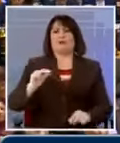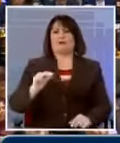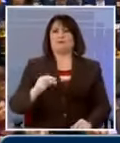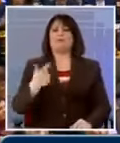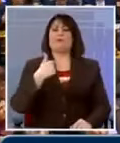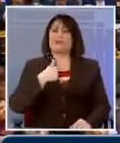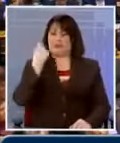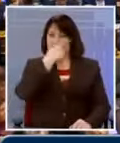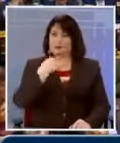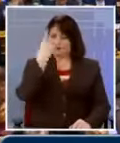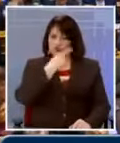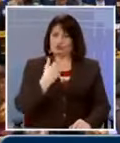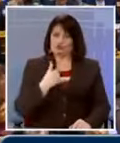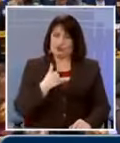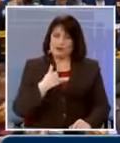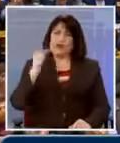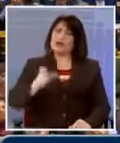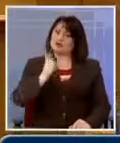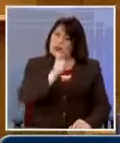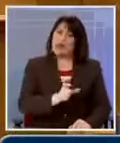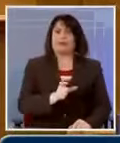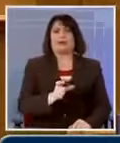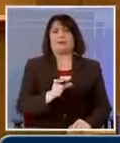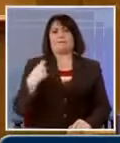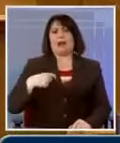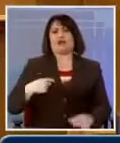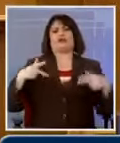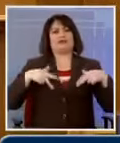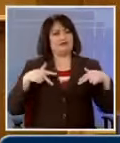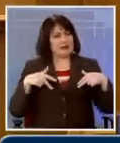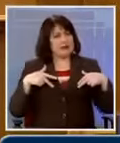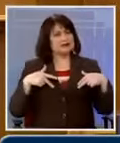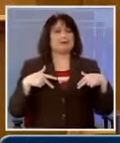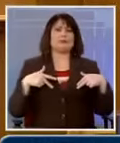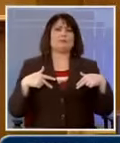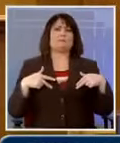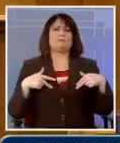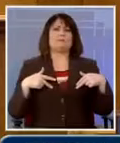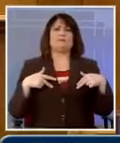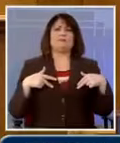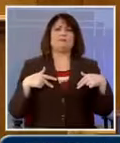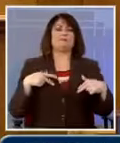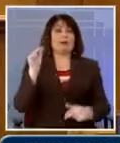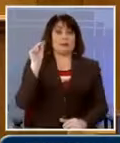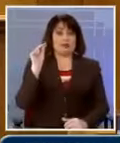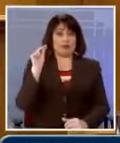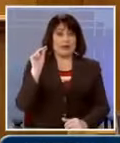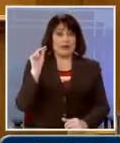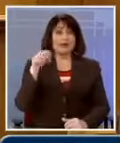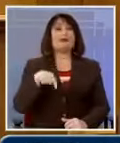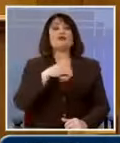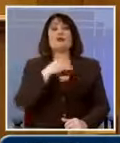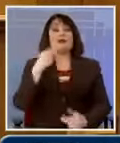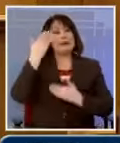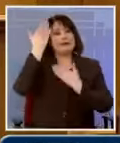Για μένα προσωπικά, αλλά και για κάθε μέλος της κυβέρνησης, η